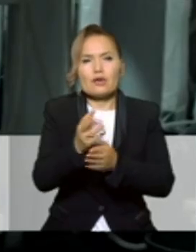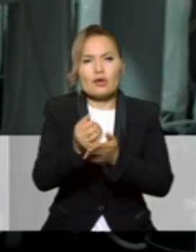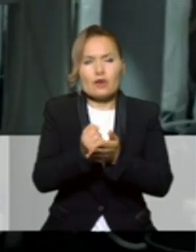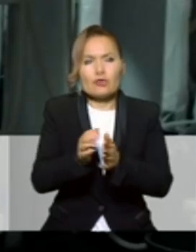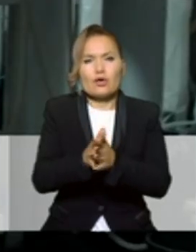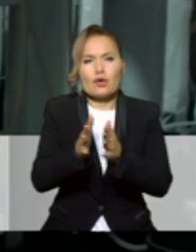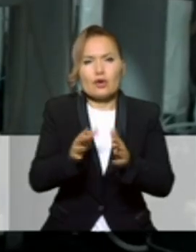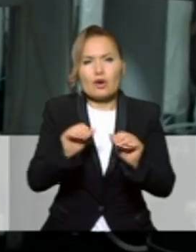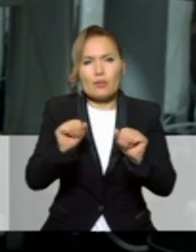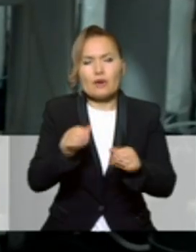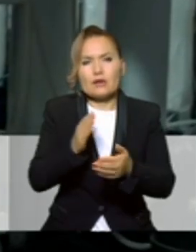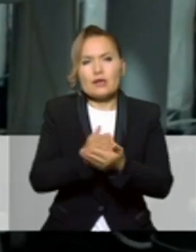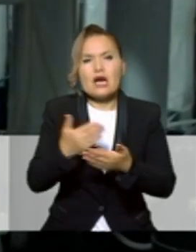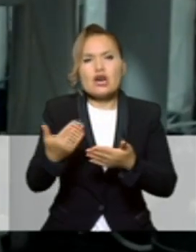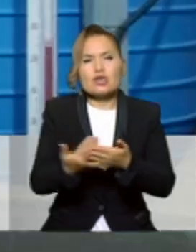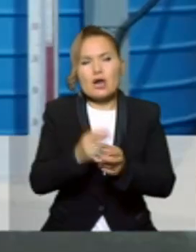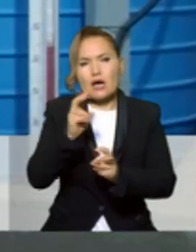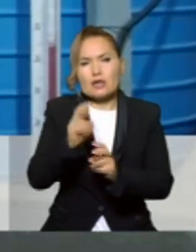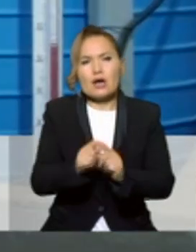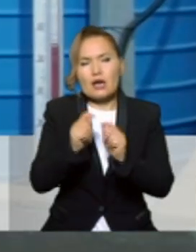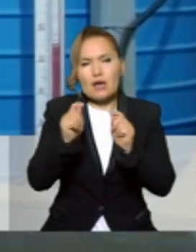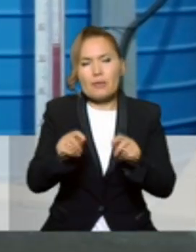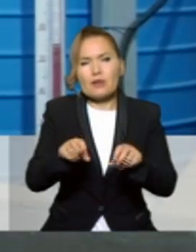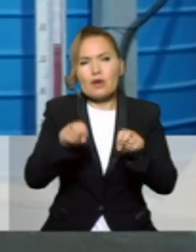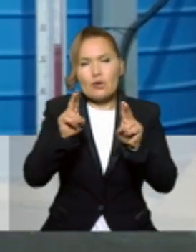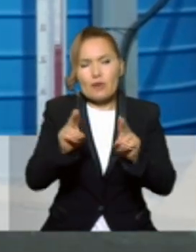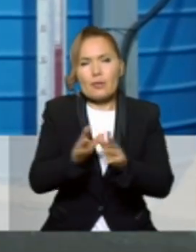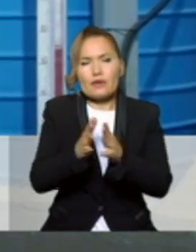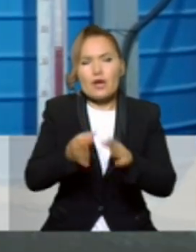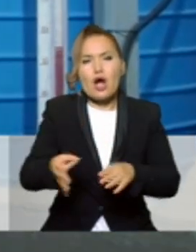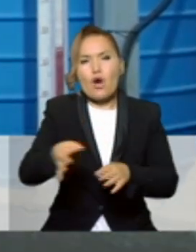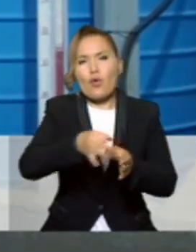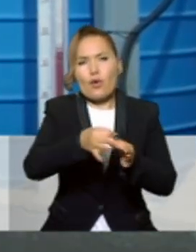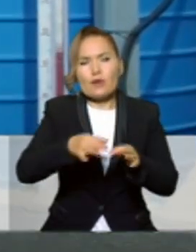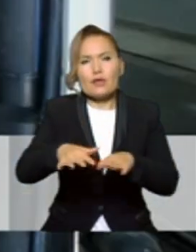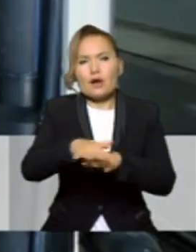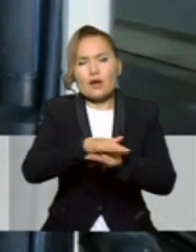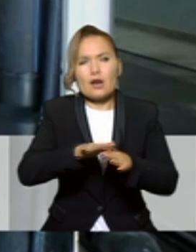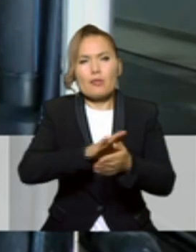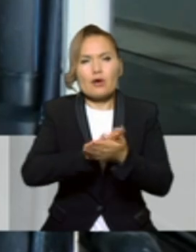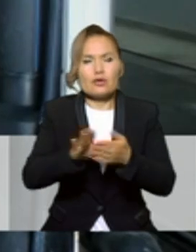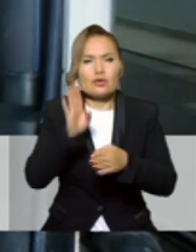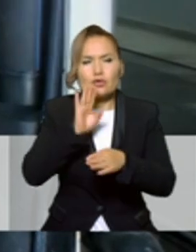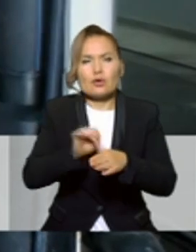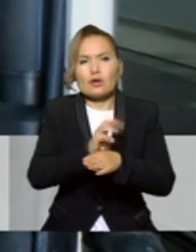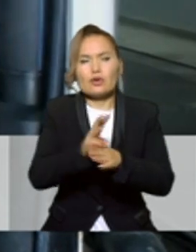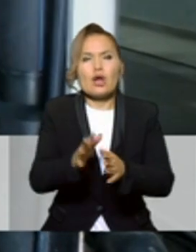берді. Сондықтан жаңа зауыттың тек кен орны үшін ғана емес, облыс үшін де әлеуметтік маңызы зор.